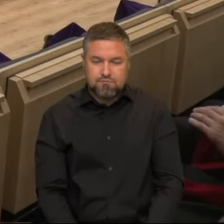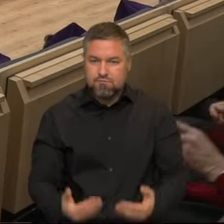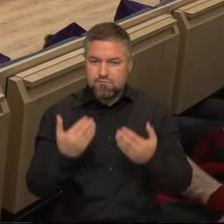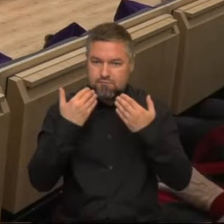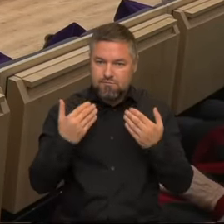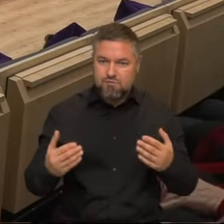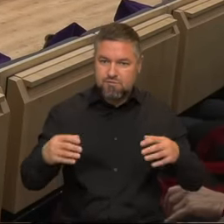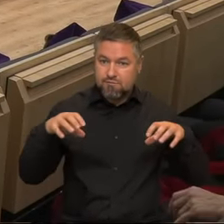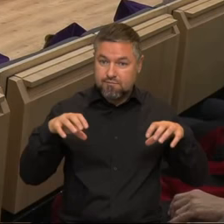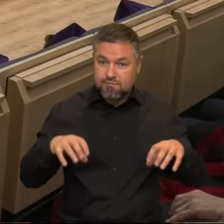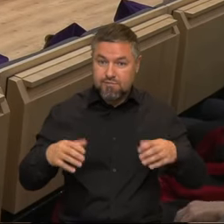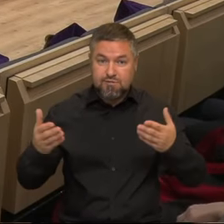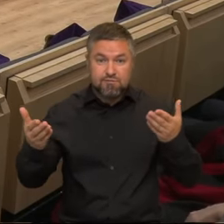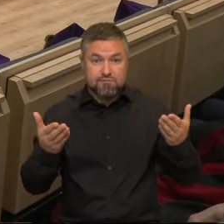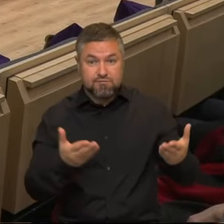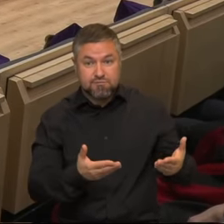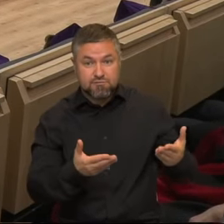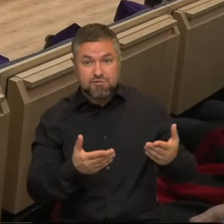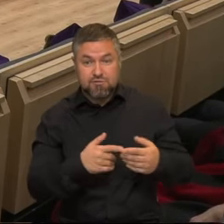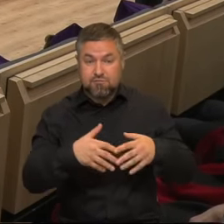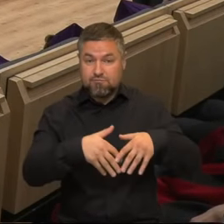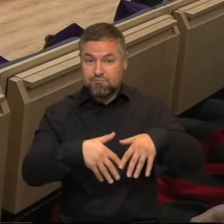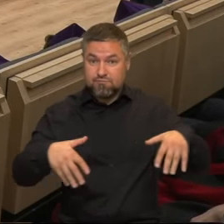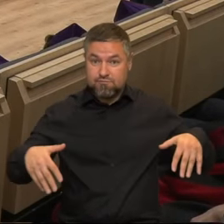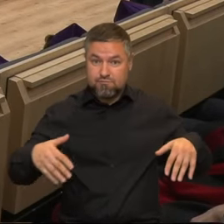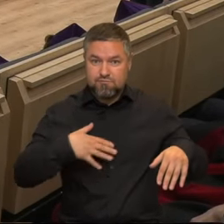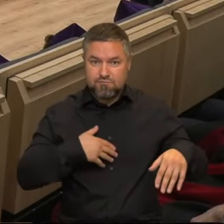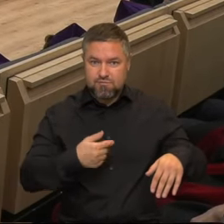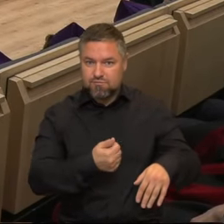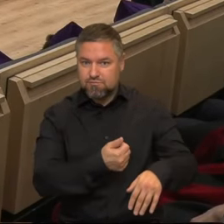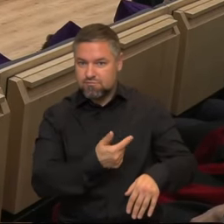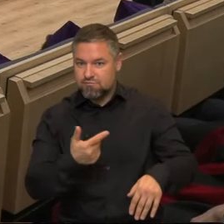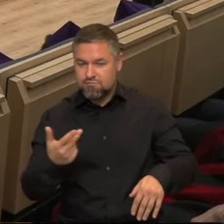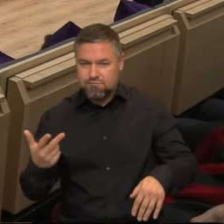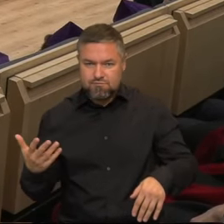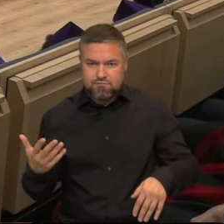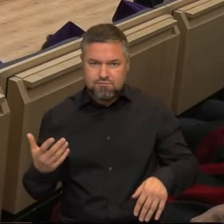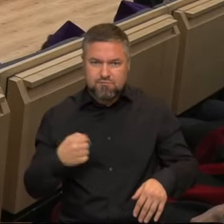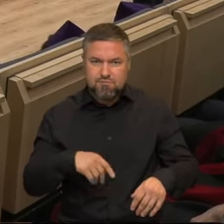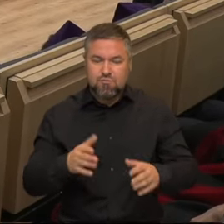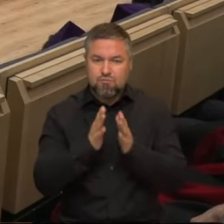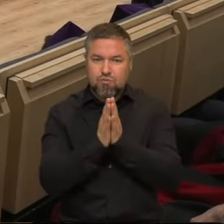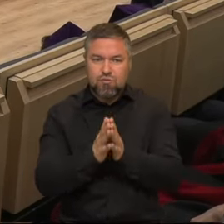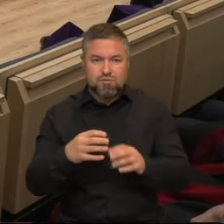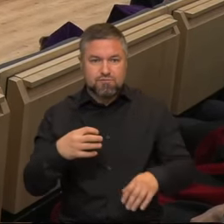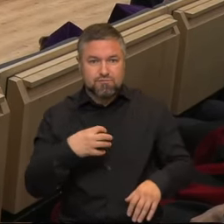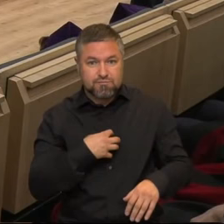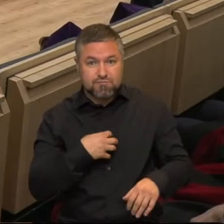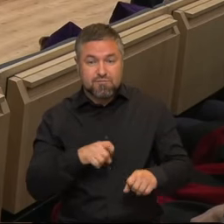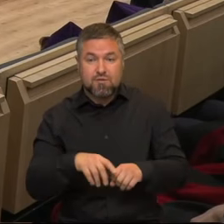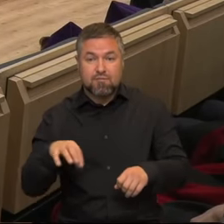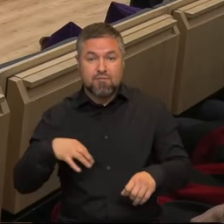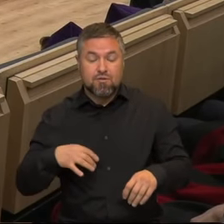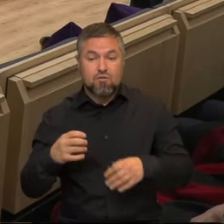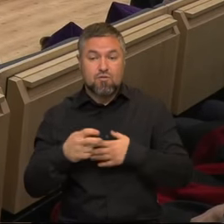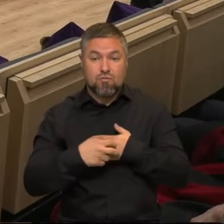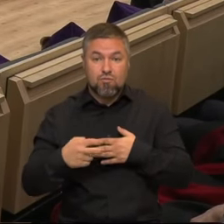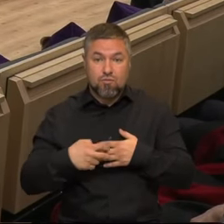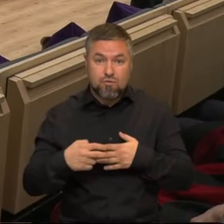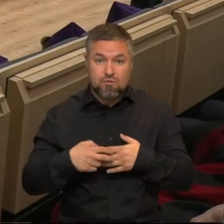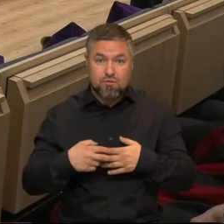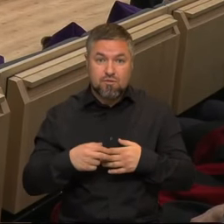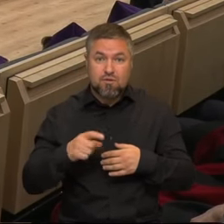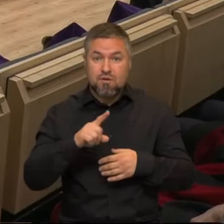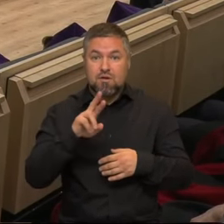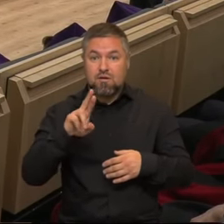Dziękuję panie prezesie. Zapraszam laureatów przed podium, ale to już mamy. Poproszę magnificencję rektora oraz pana doktora